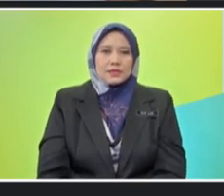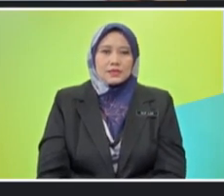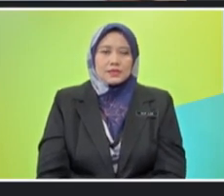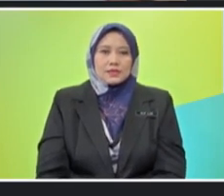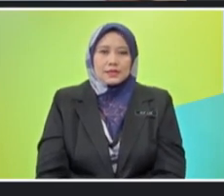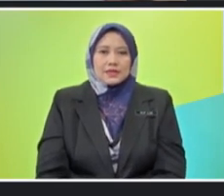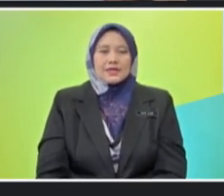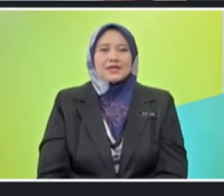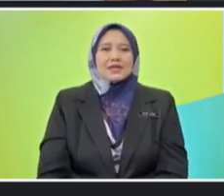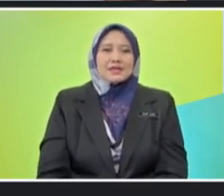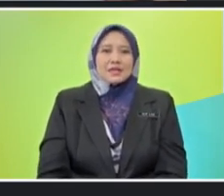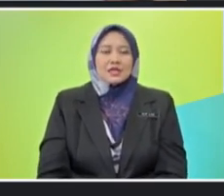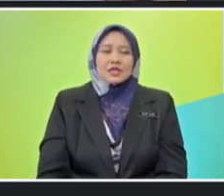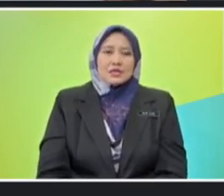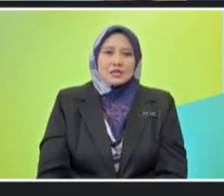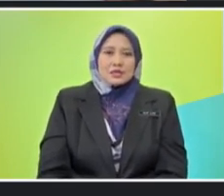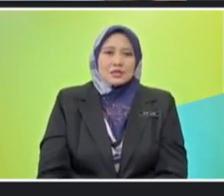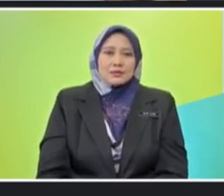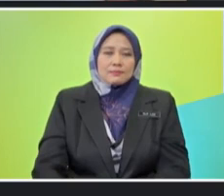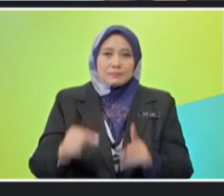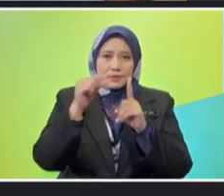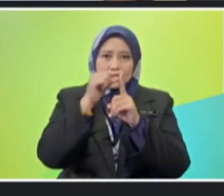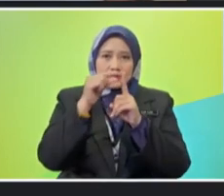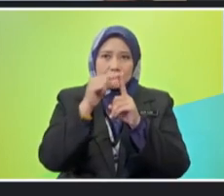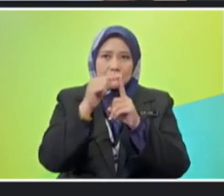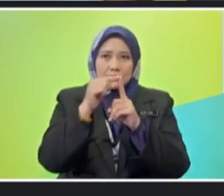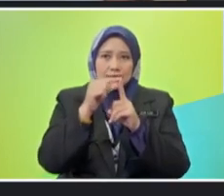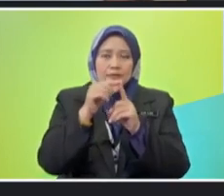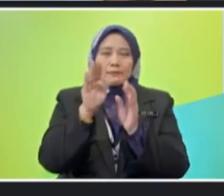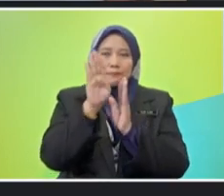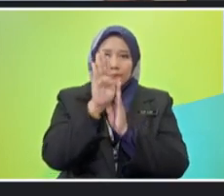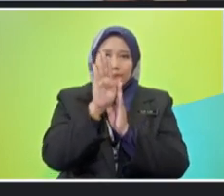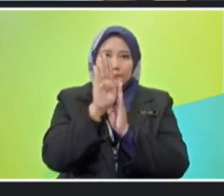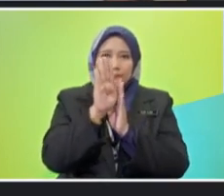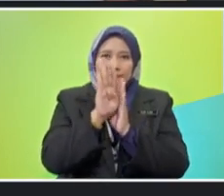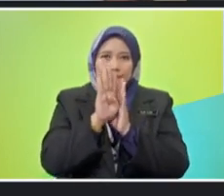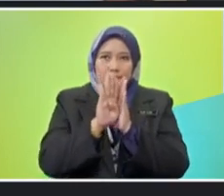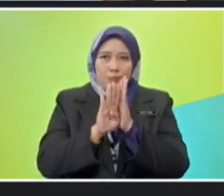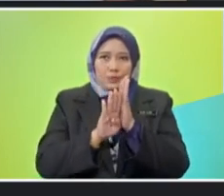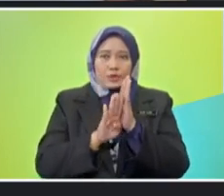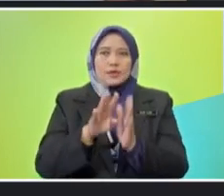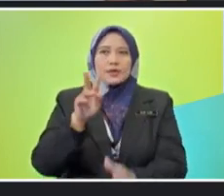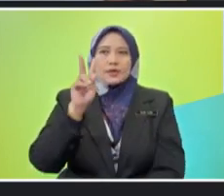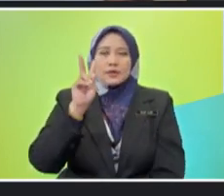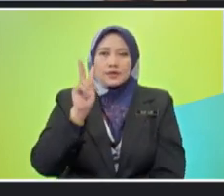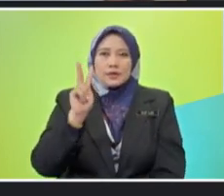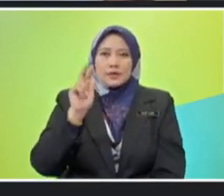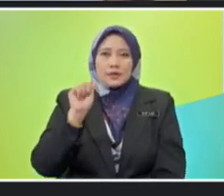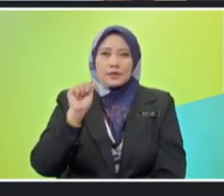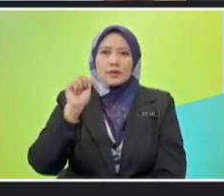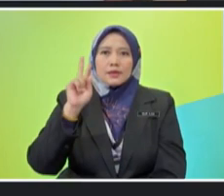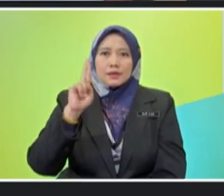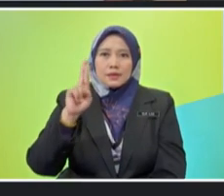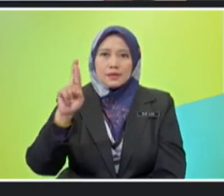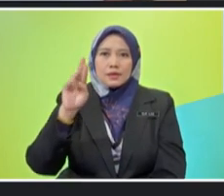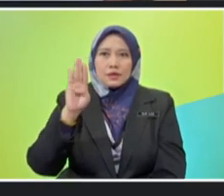berkarbohidrat. Jadi adik Amni kena betulkan nanti. Dia tak muat di situ, dia letak tanda sempang. Cikgu terima ya, cikgu terima ayat tu. Baiklah, yang